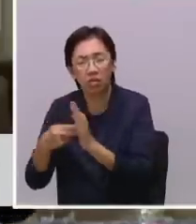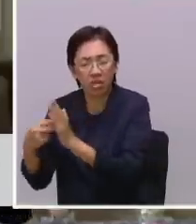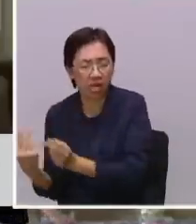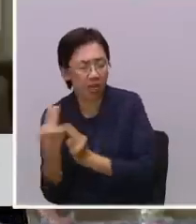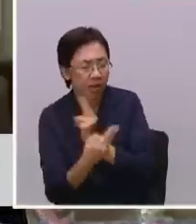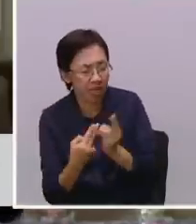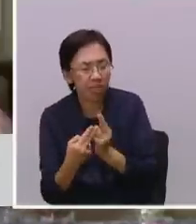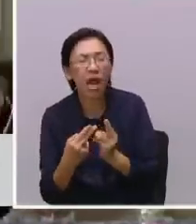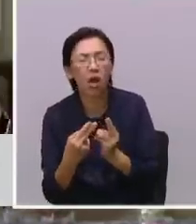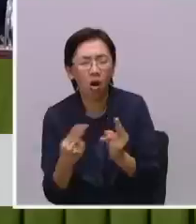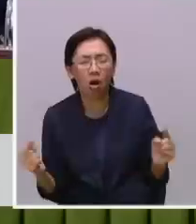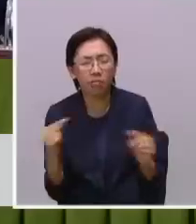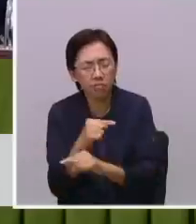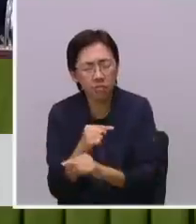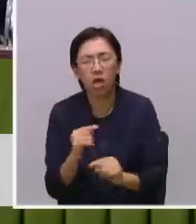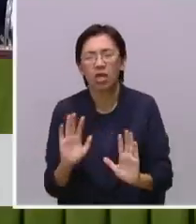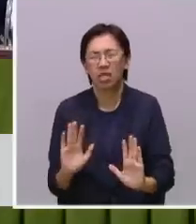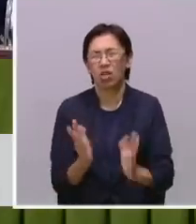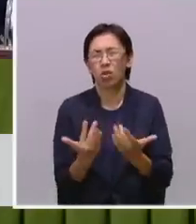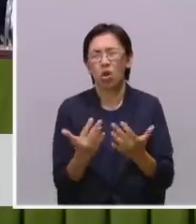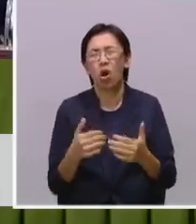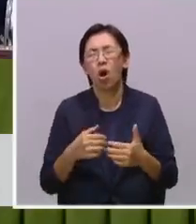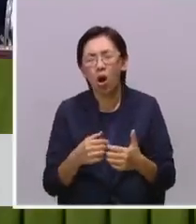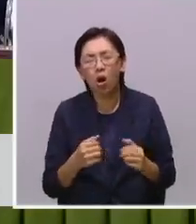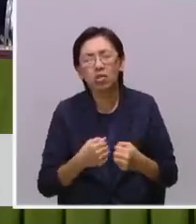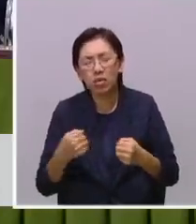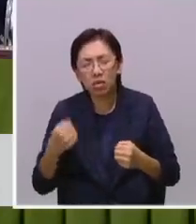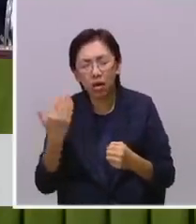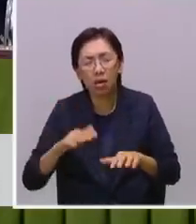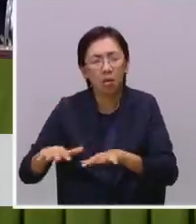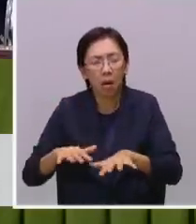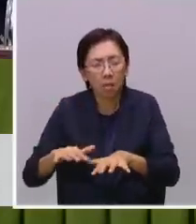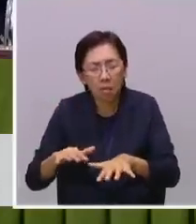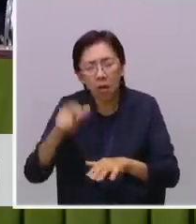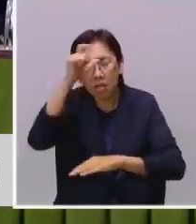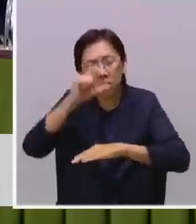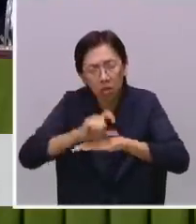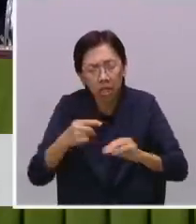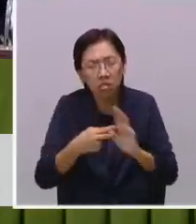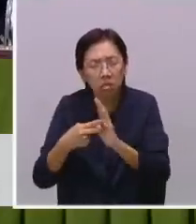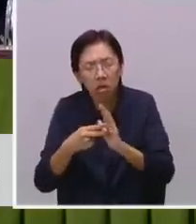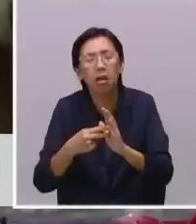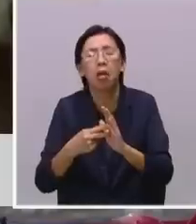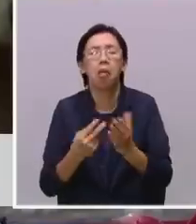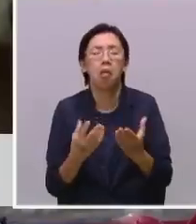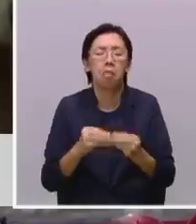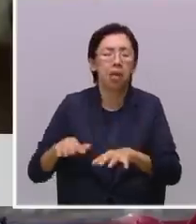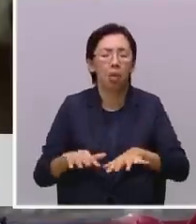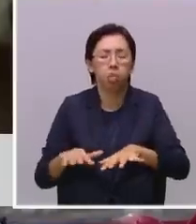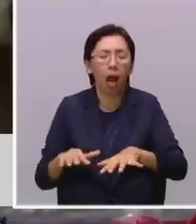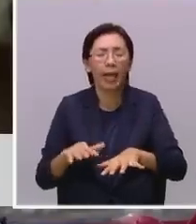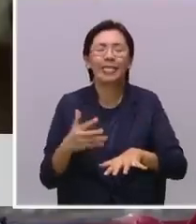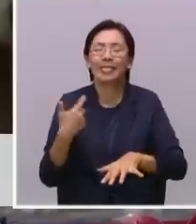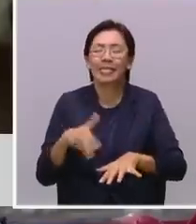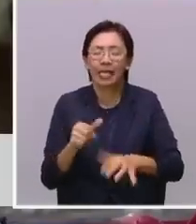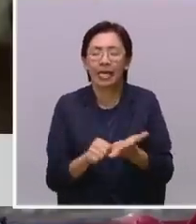ค่ะแต่ว่าต้องเลื่อนออกไปเพราะว่ามาเกิดเหตุแผ่นดินไหวครั้งใหญ่ที่ตุรกีแล้วก็ซีเรียไปก่อนนะคะทำให้เรื่องเนี้ยต้องมาเร่ง